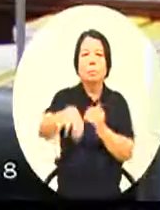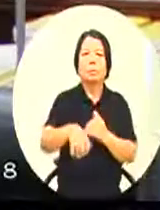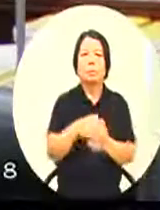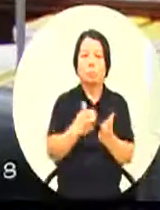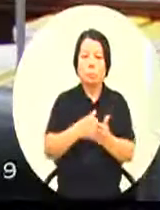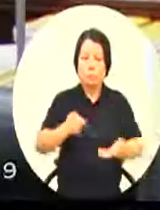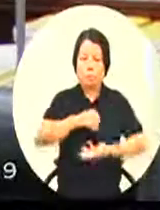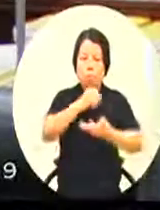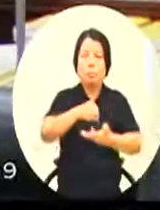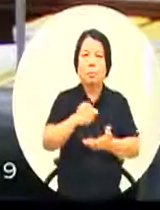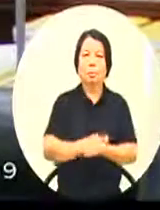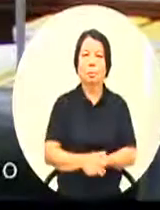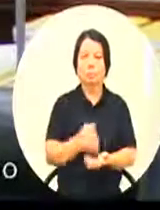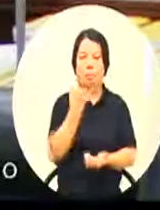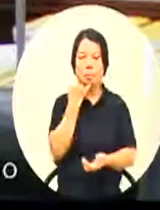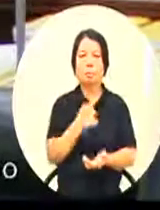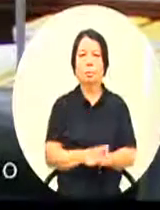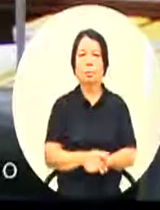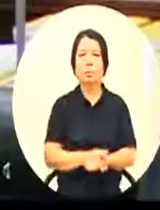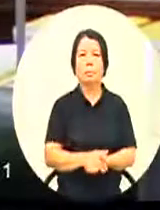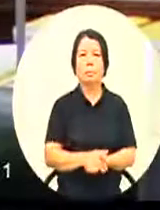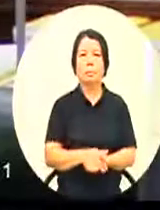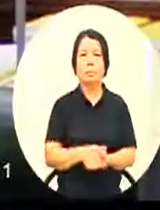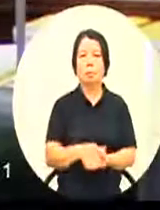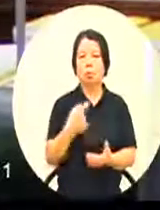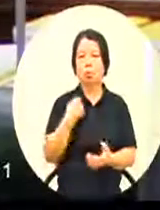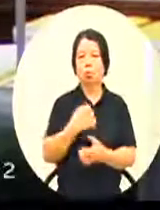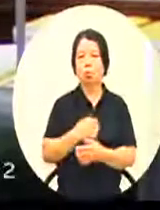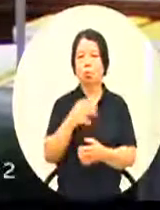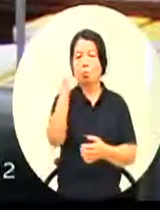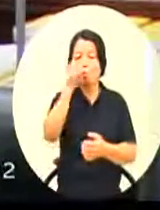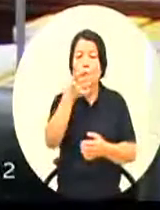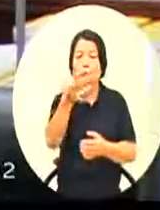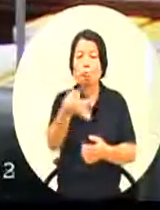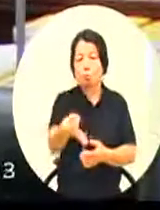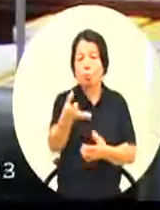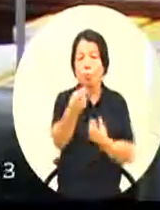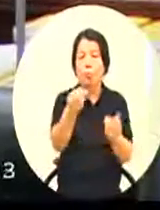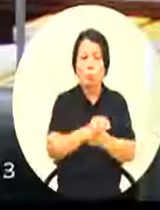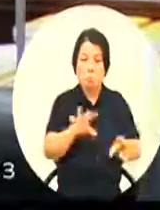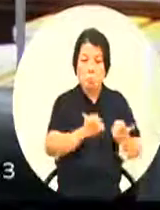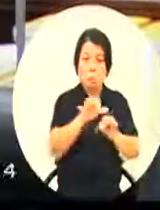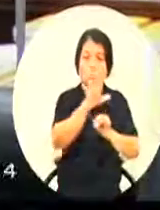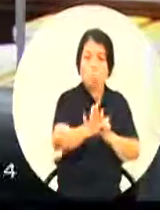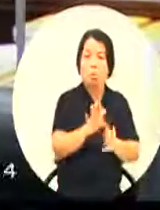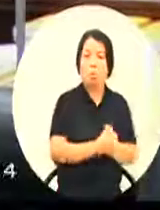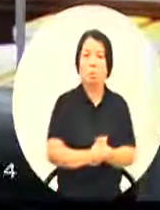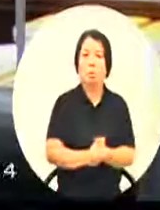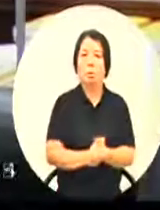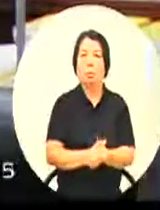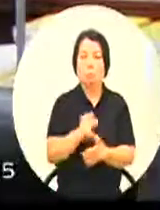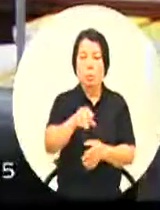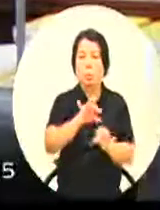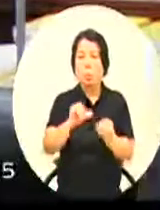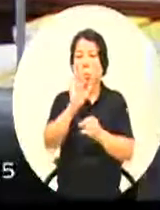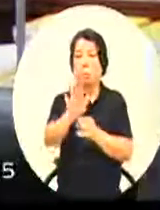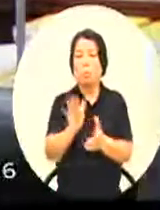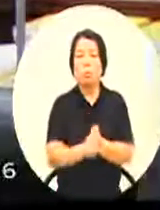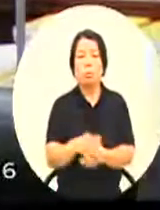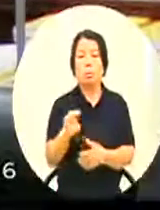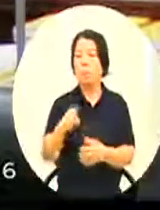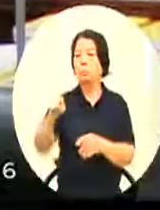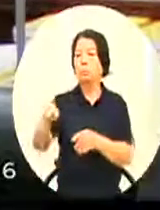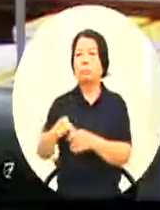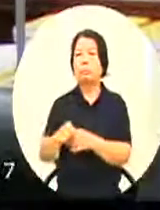提议，也是可以，因为我们找不到钱啊，该有图书馆的地方不盖图书馆，不该有图书馆的地方